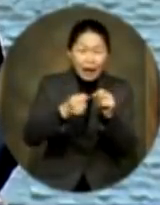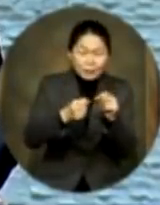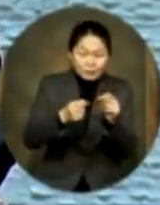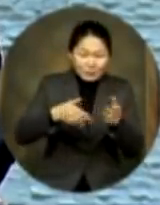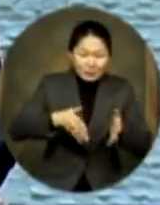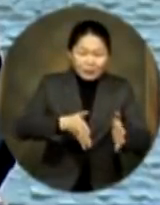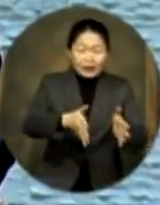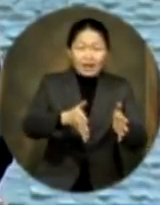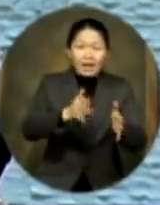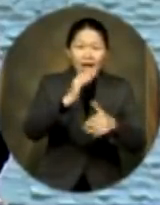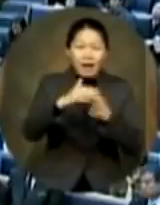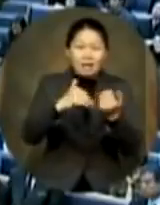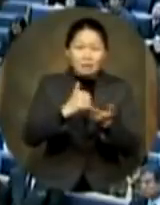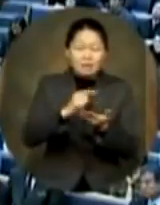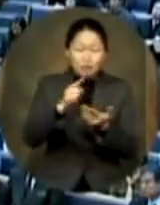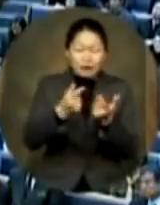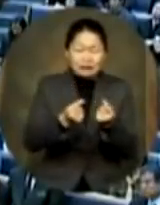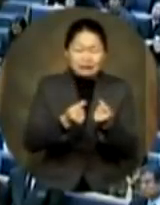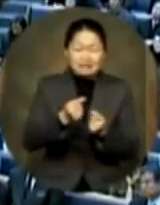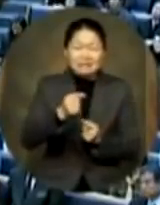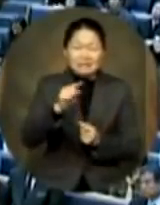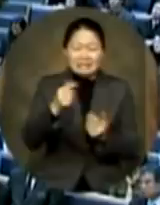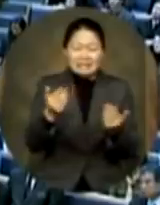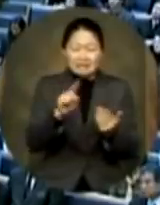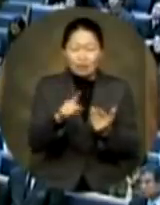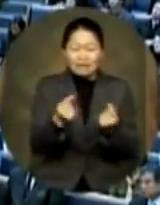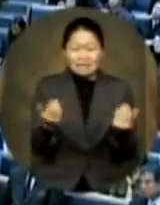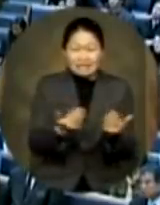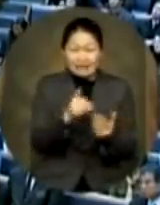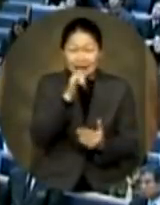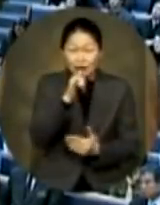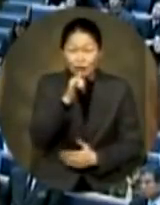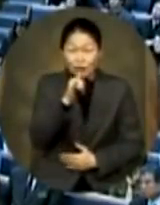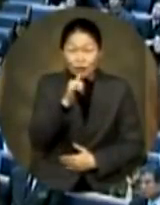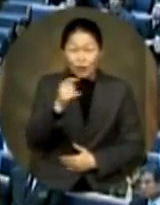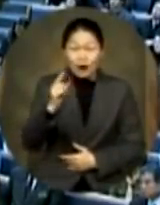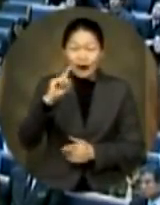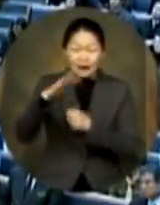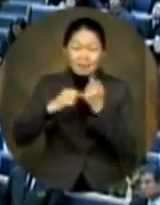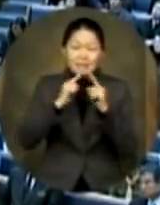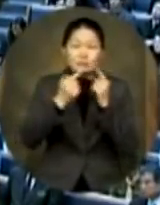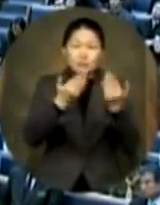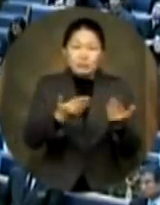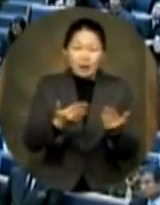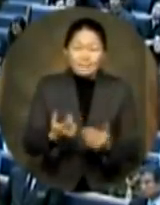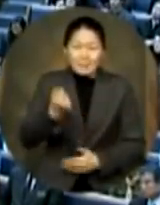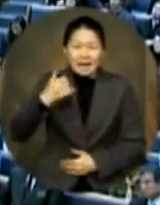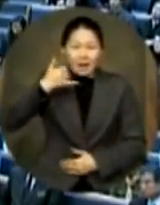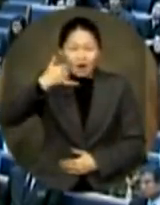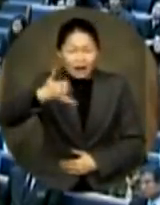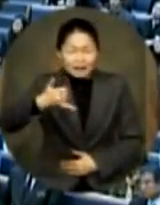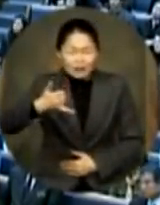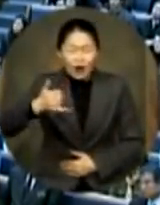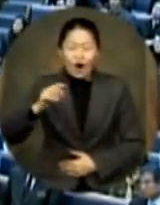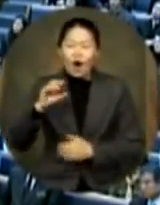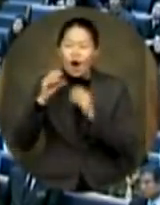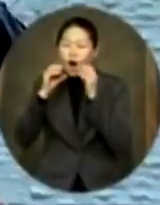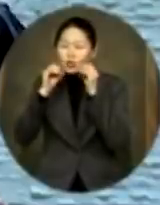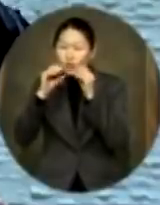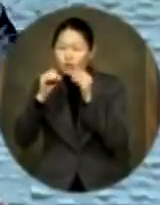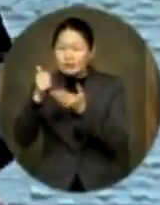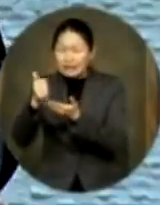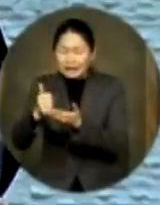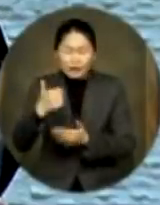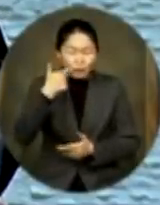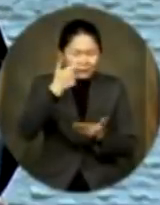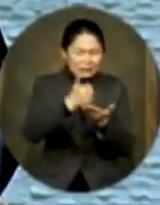것이라고 하나 여러분에게 말씀 하신다면 여러분이 빨리 연락 드려서 선교사님의 목사님 지금 가 실은 그